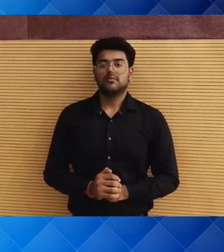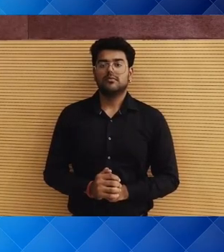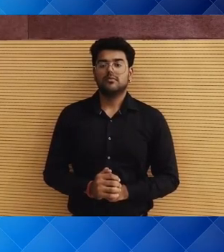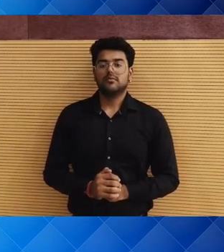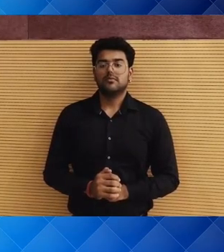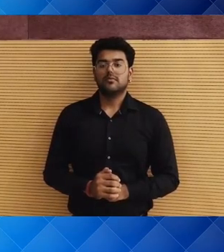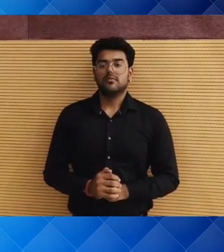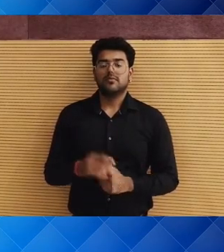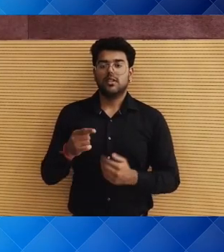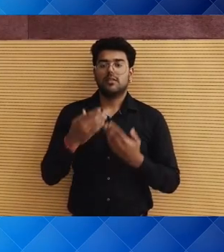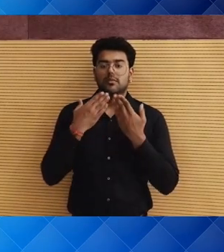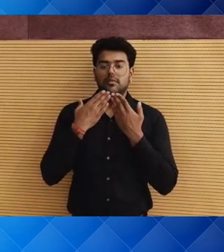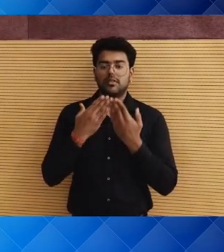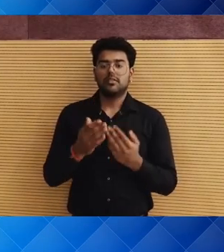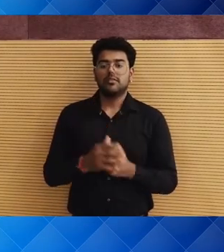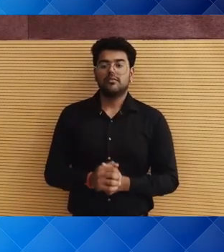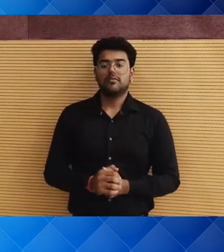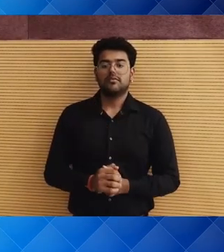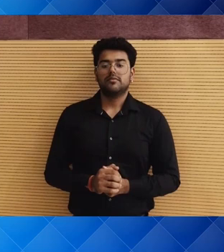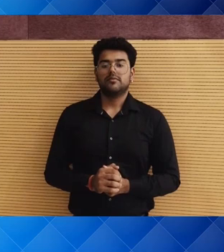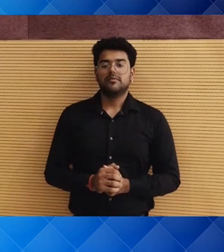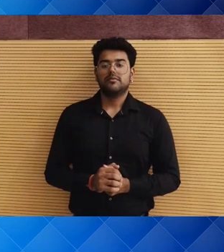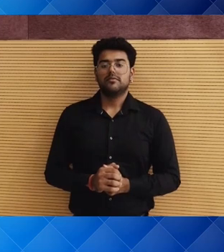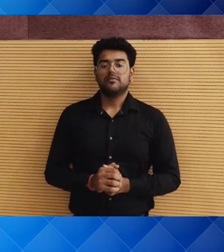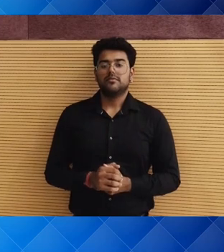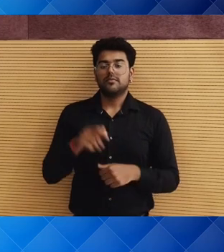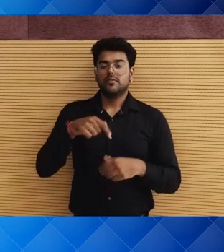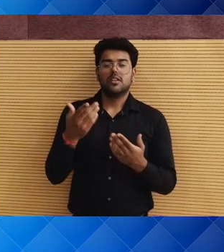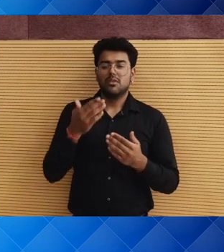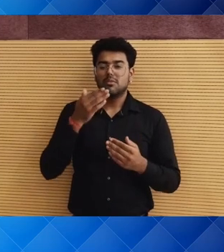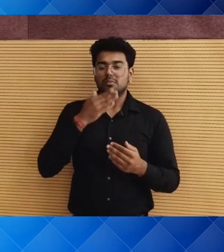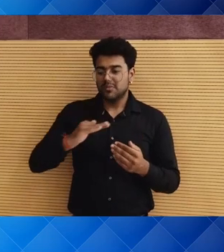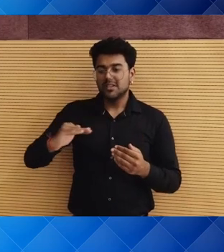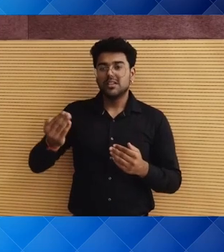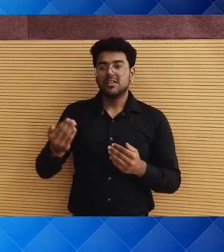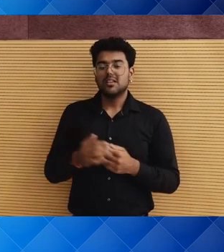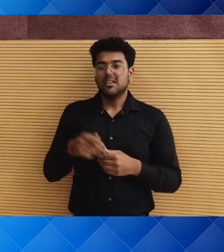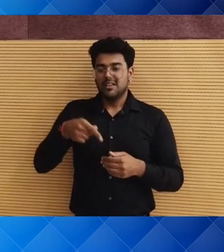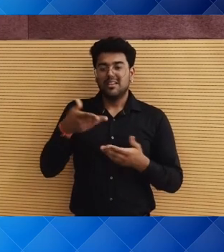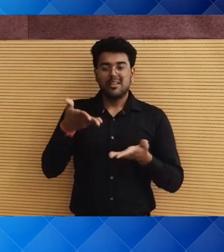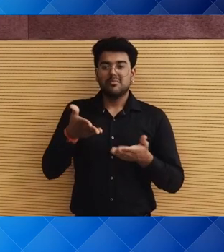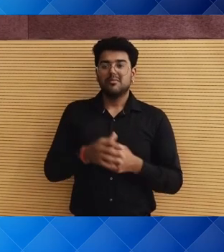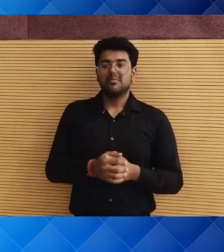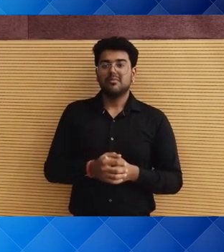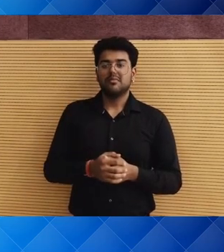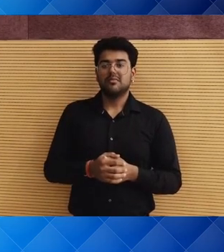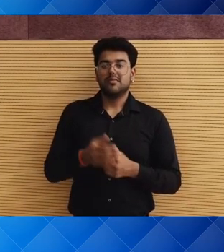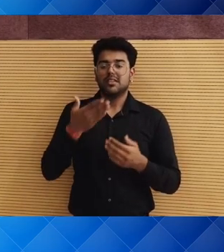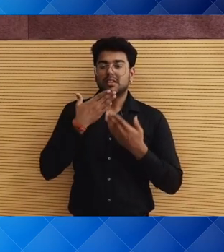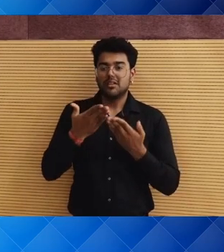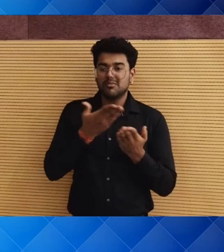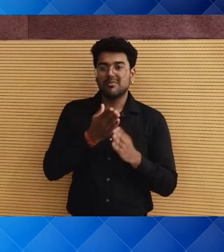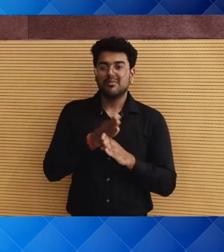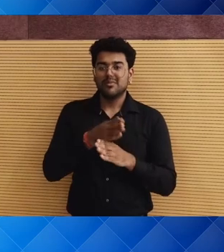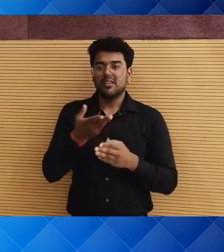आपका भी बहुत बहुत धन्यवाद सर। और अब वही प्यारे बच्चे जिनका अभी उत्साहवर्धन किया है हमारे